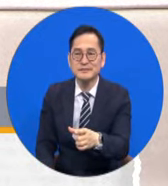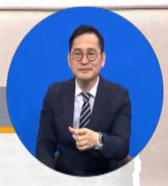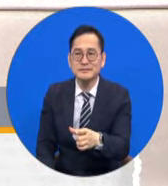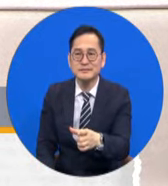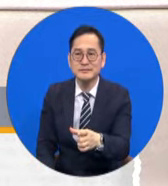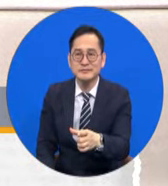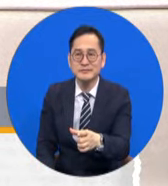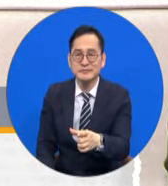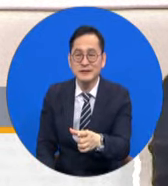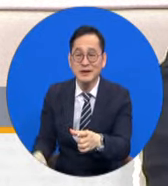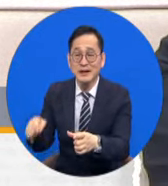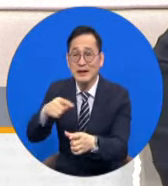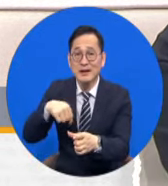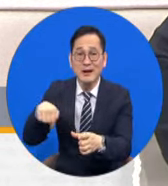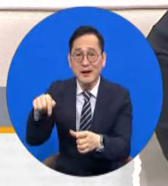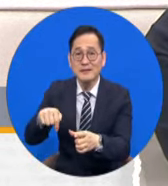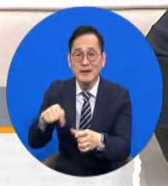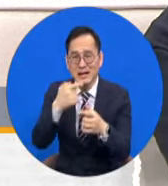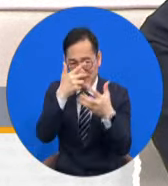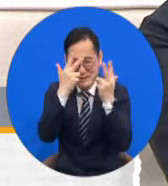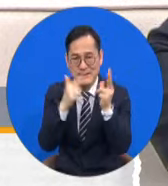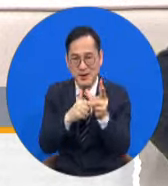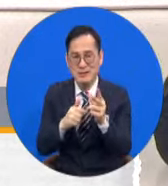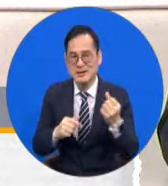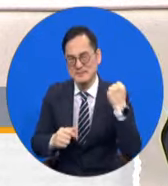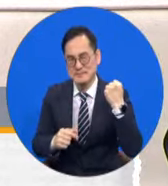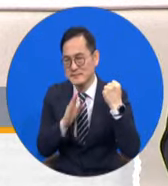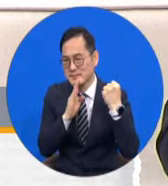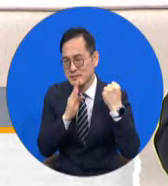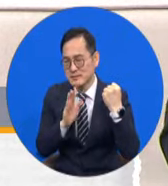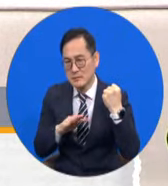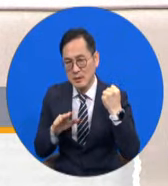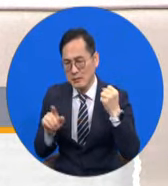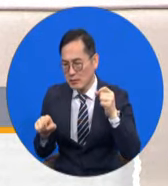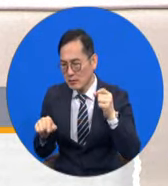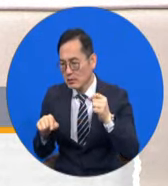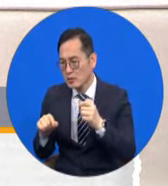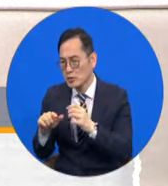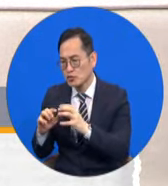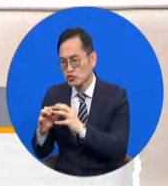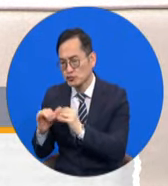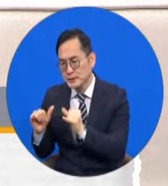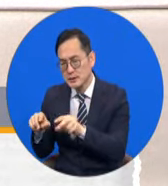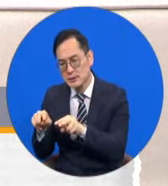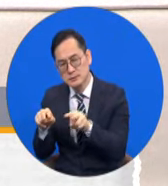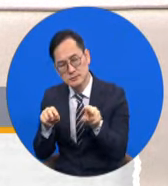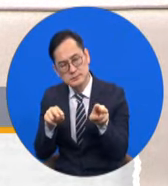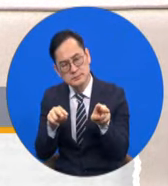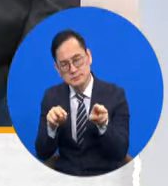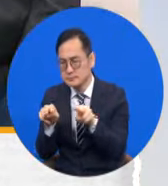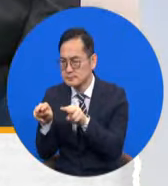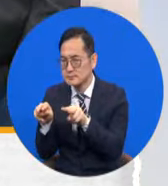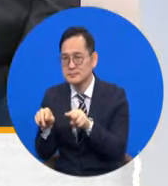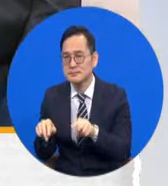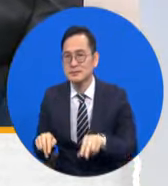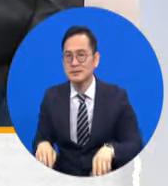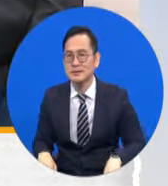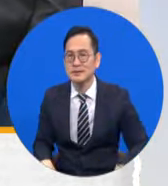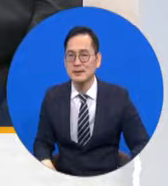사람들이 생겼다는 거. 네네. 또 지난번에 우리가 이 자리에서 봤습니다만은 예상 외로 60, 70대가 훨씬